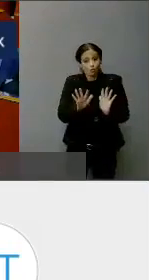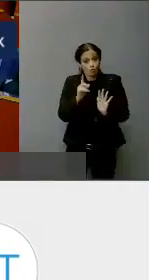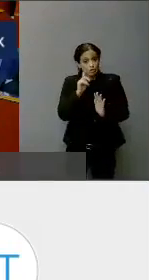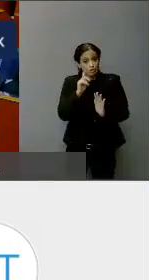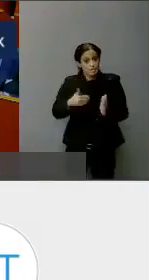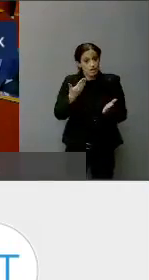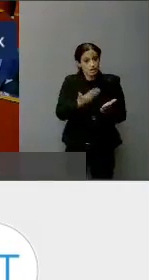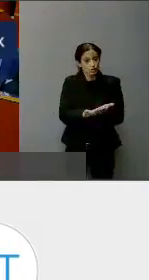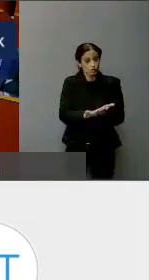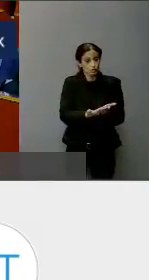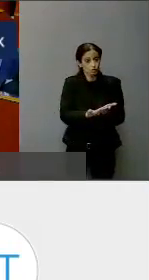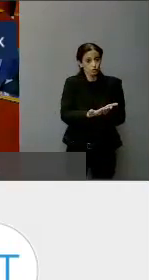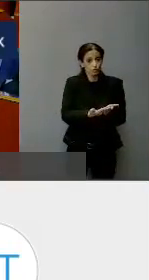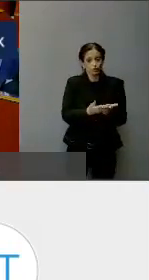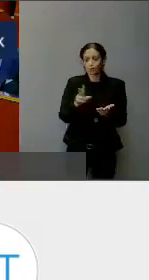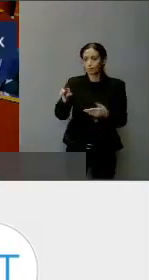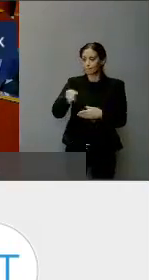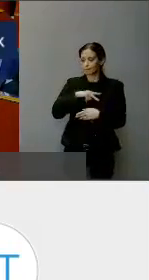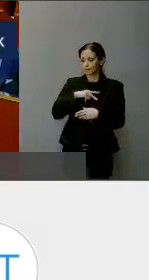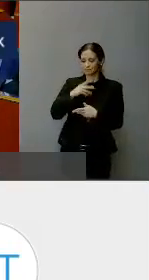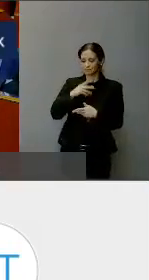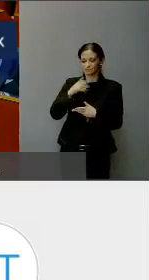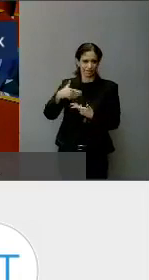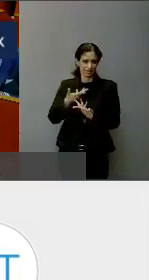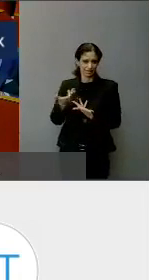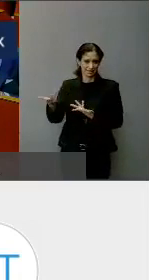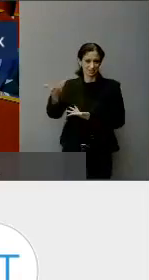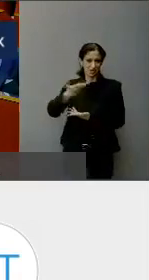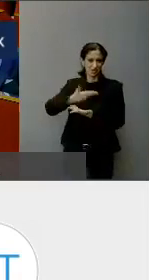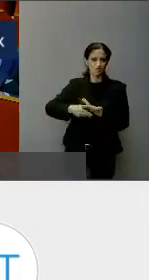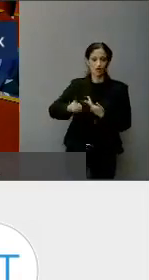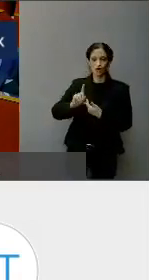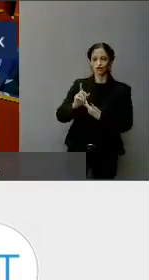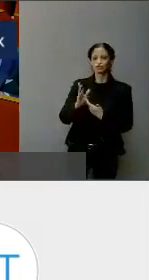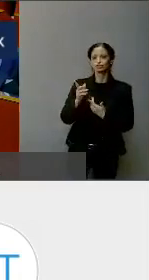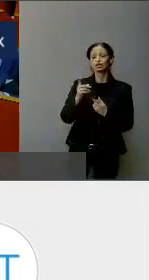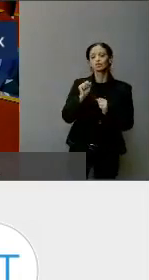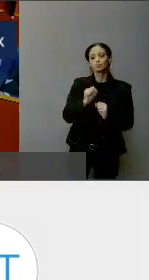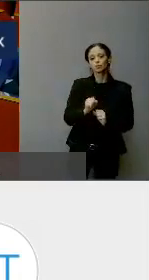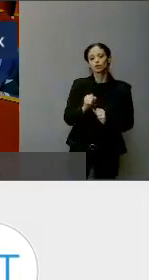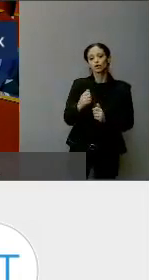senza magari coinvolgere dei privati mettendoci delle risorse